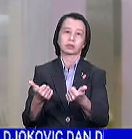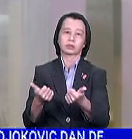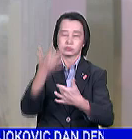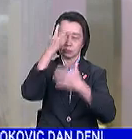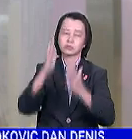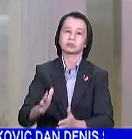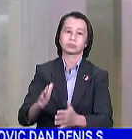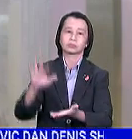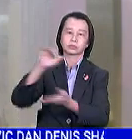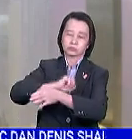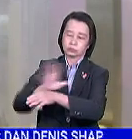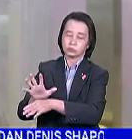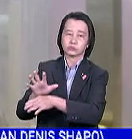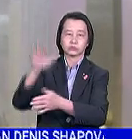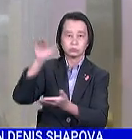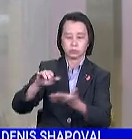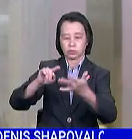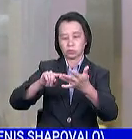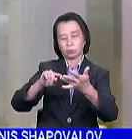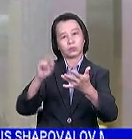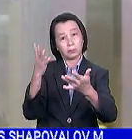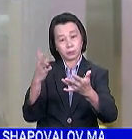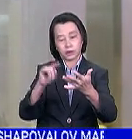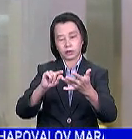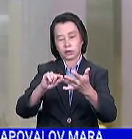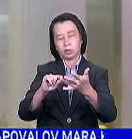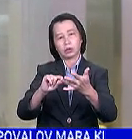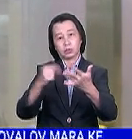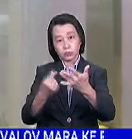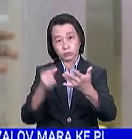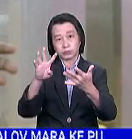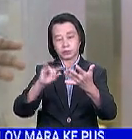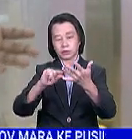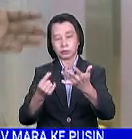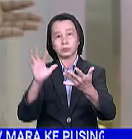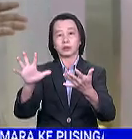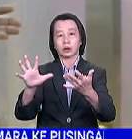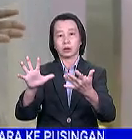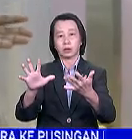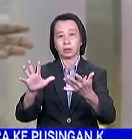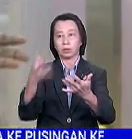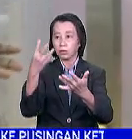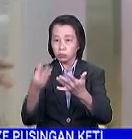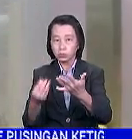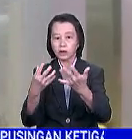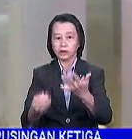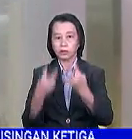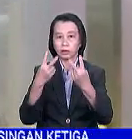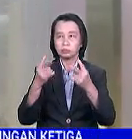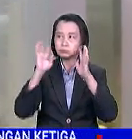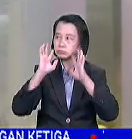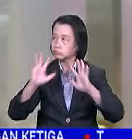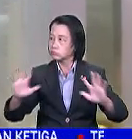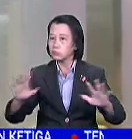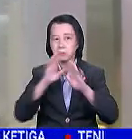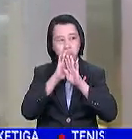pesakit COVID-19, terutamanya kategori 4 dan 5. Dan anda juga boleh menyaksikan betapa sunyinya